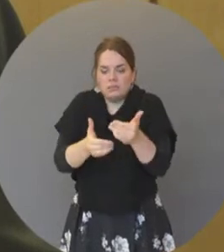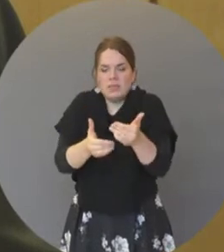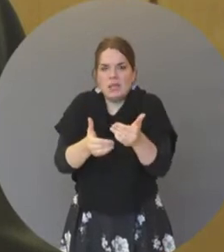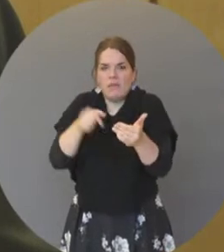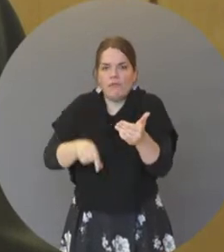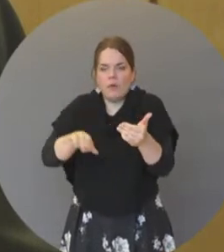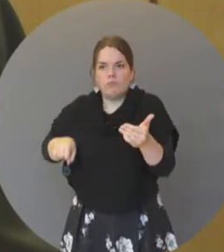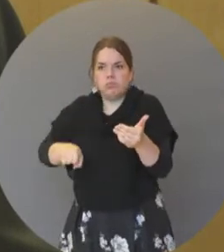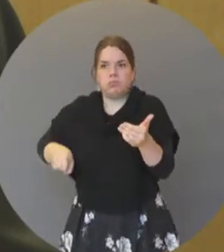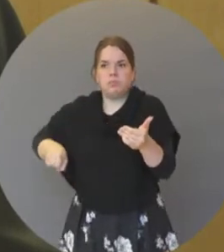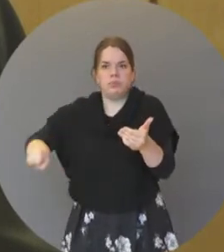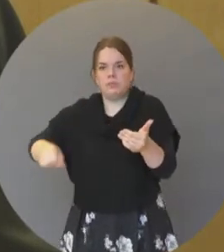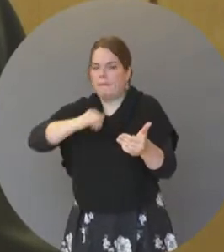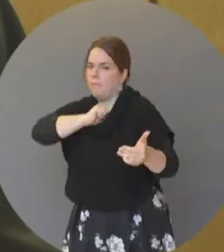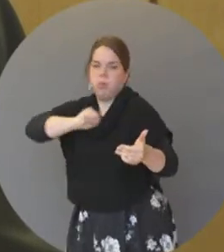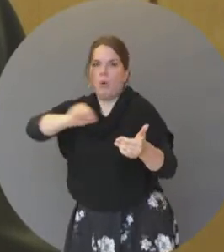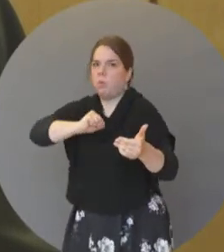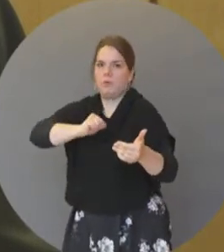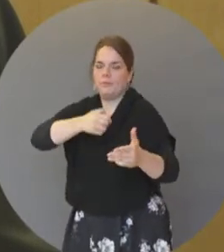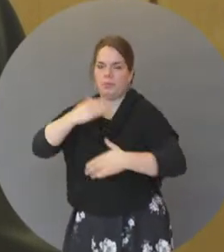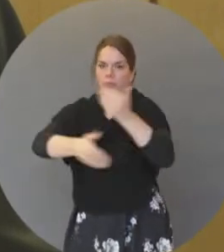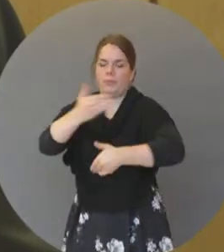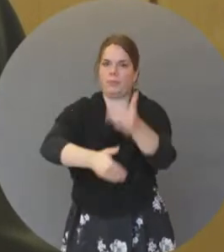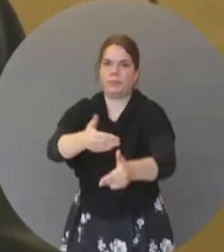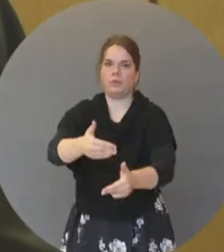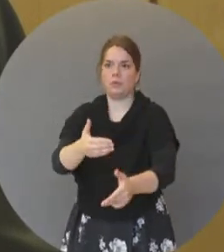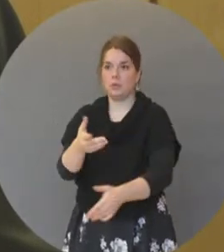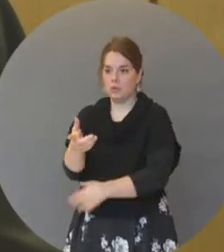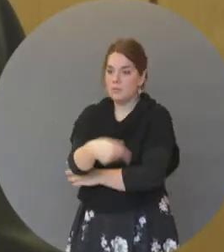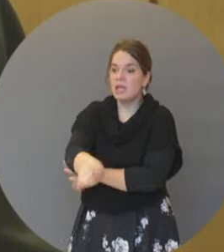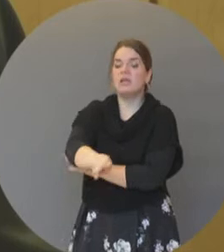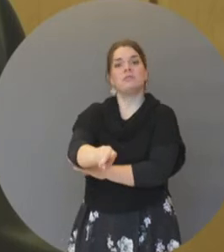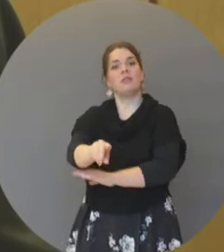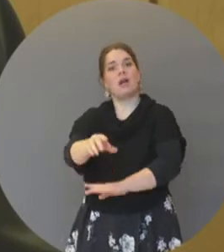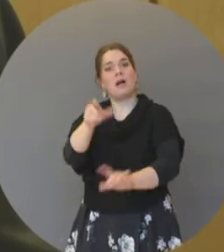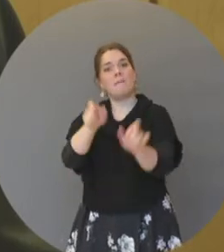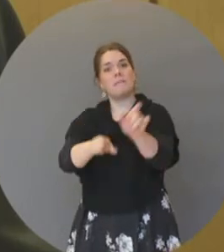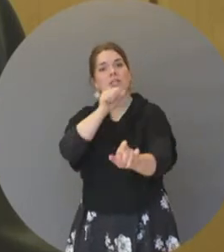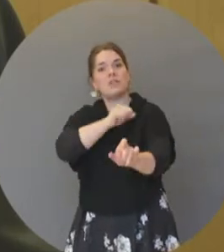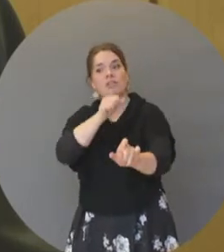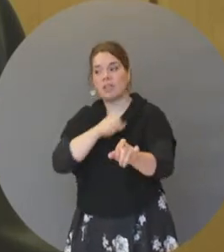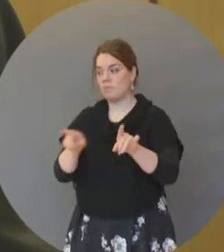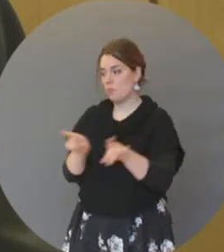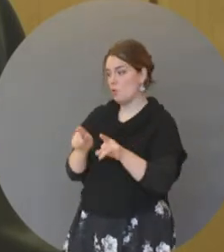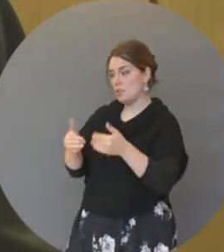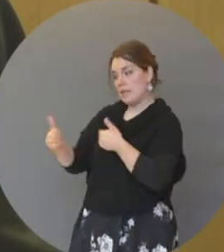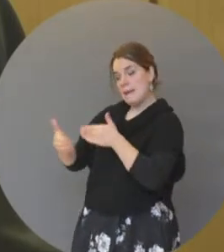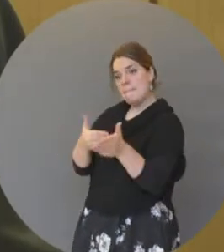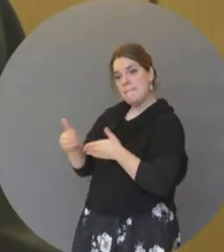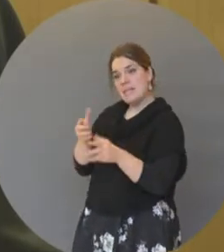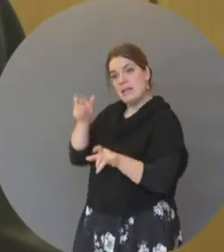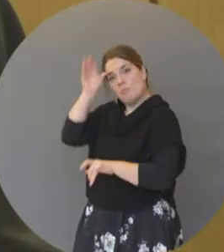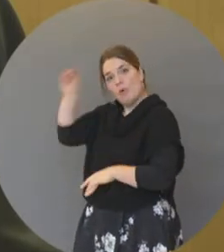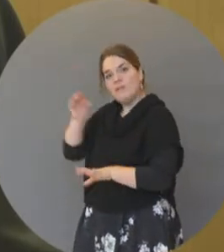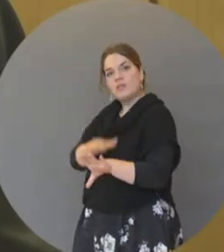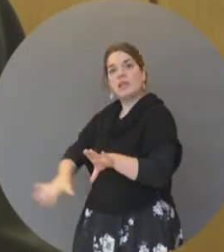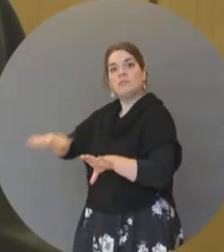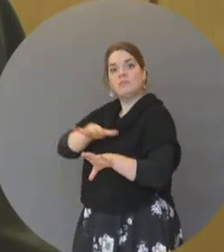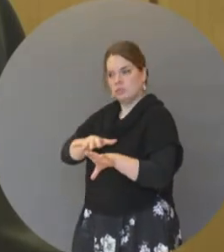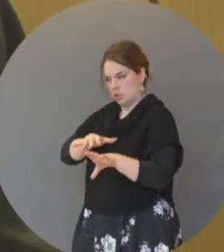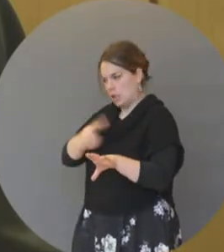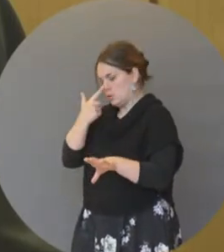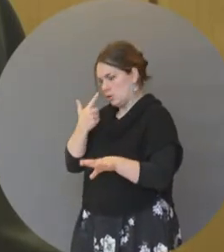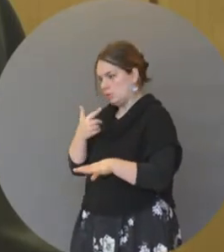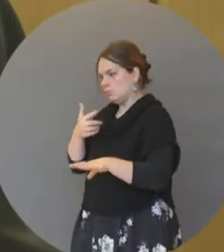à la vitesse supérieure pour que nos aînés comme aussi les professionnels du secteur soit véritablement